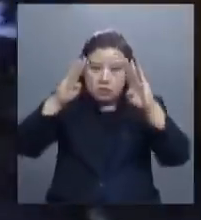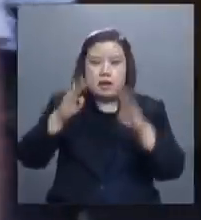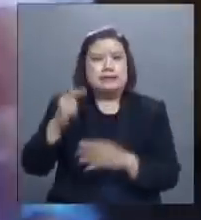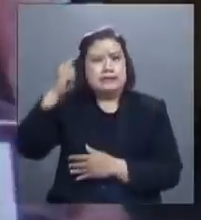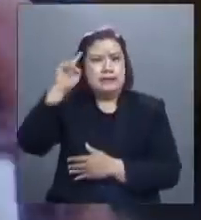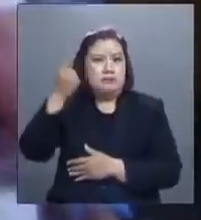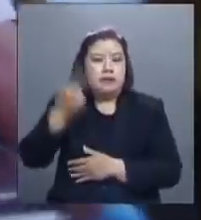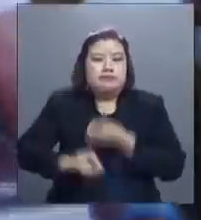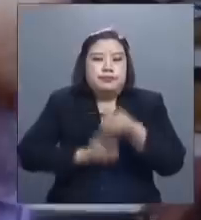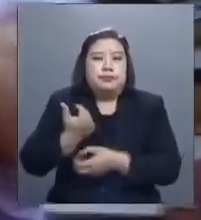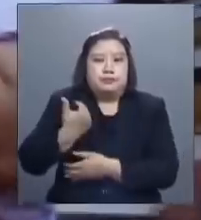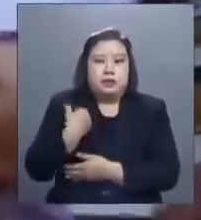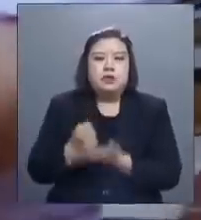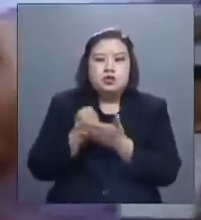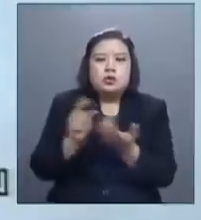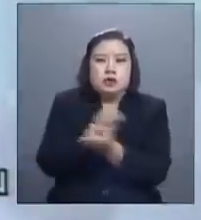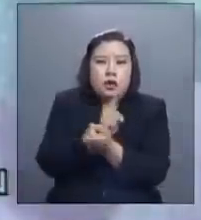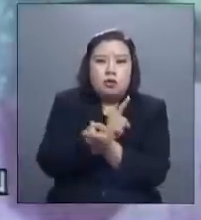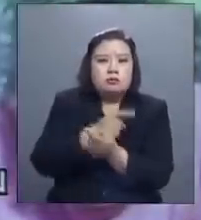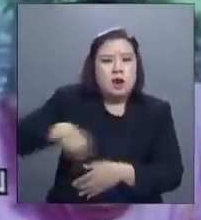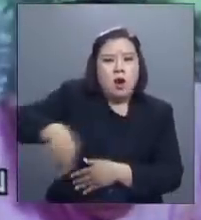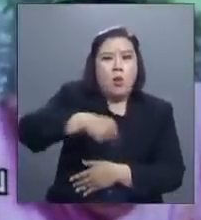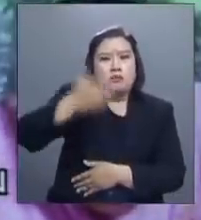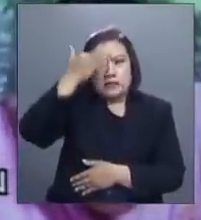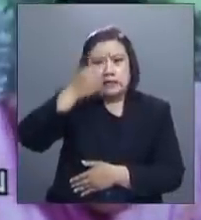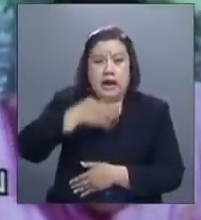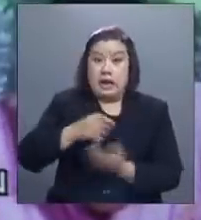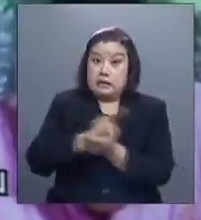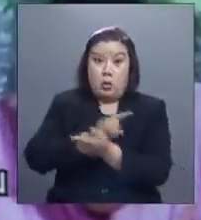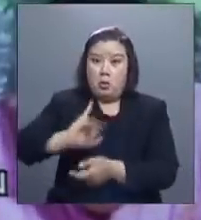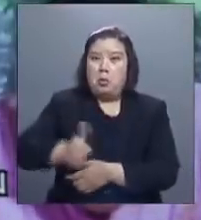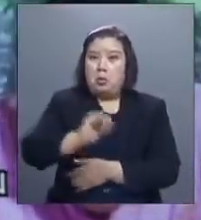อดเพื่อช่วยเหลือคนรอบตัวเปลี่ยนแปลงสังคมได้อย่างแท้จริง